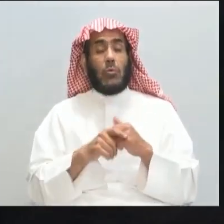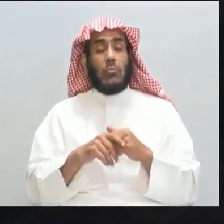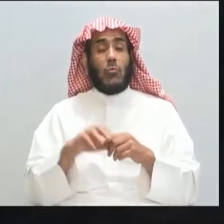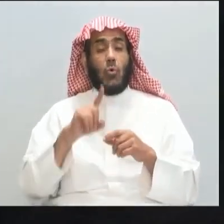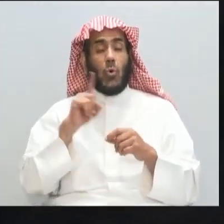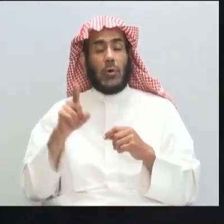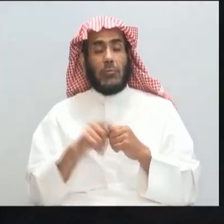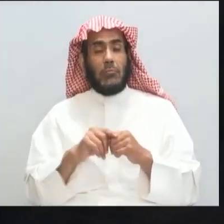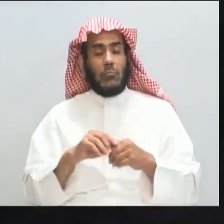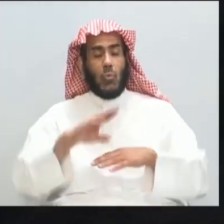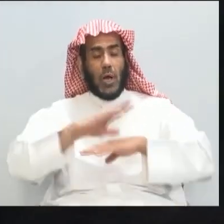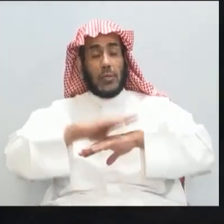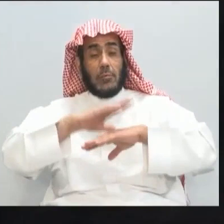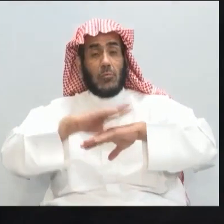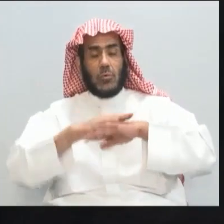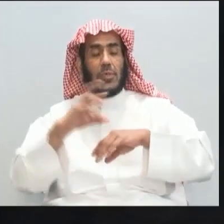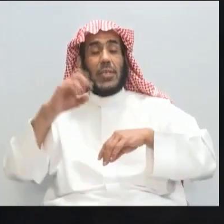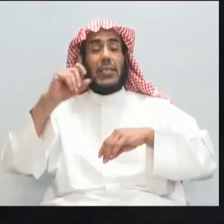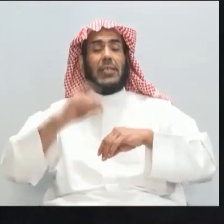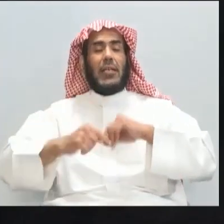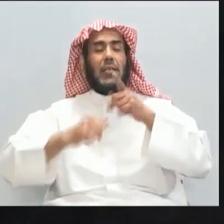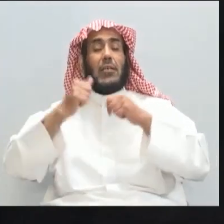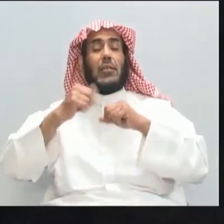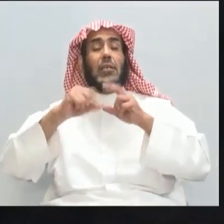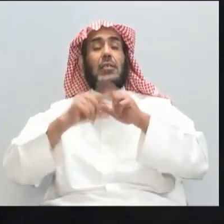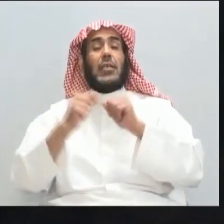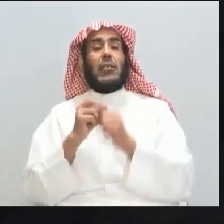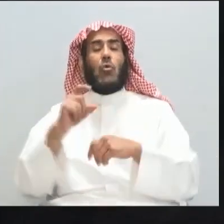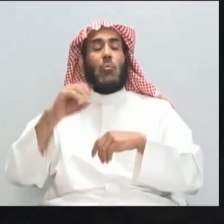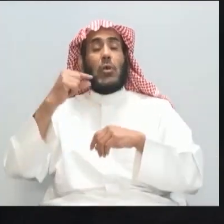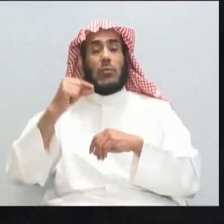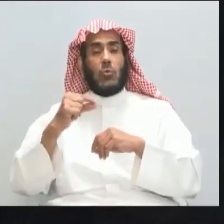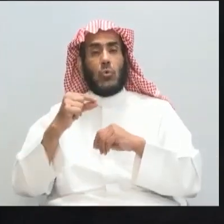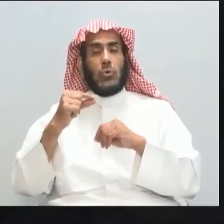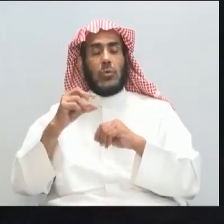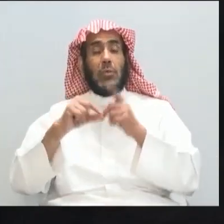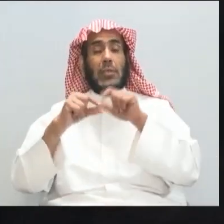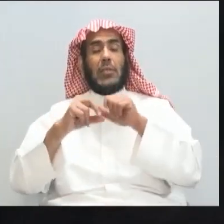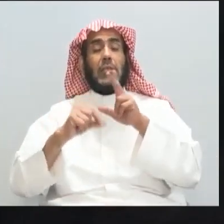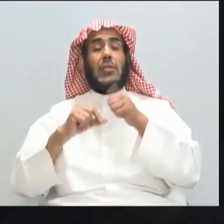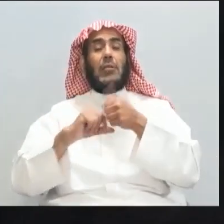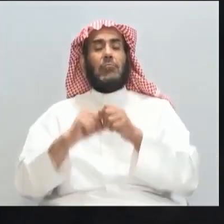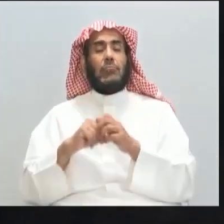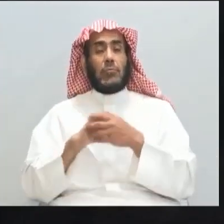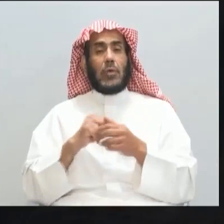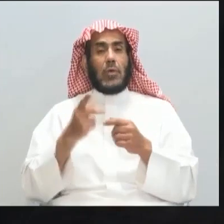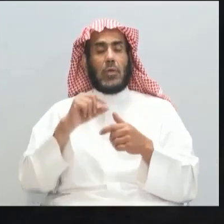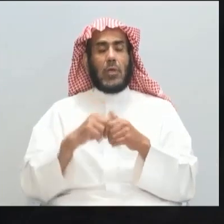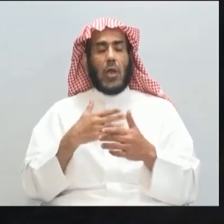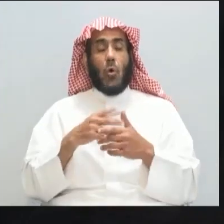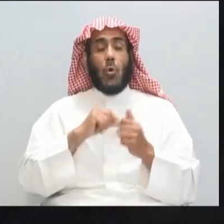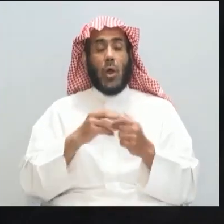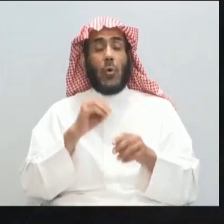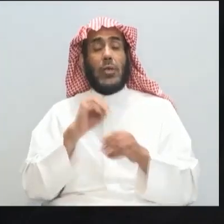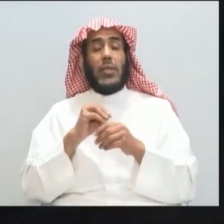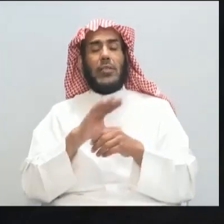هو مؤدب زيدا هو مؤدب عفوا هو مؤدب زيدا اذا نوى